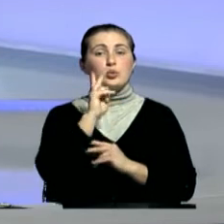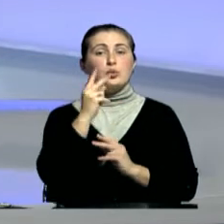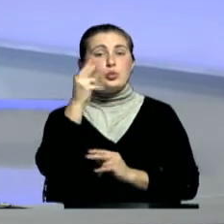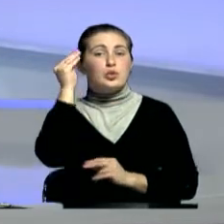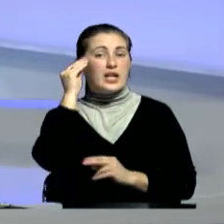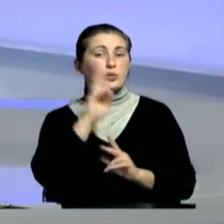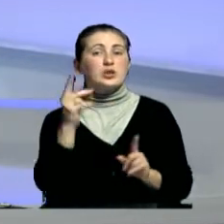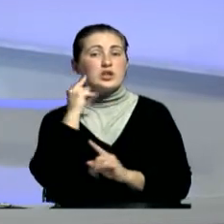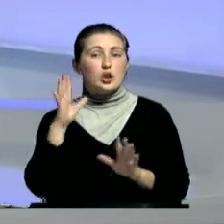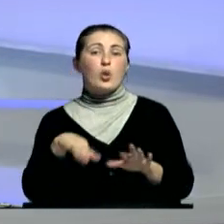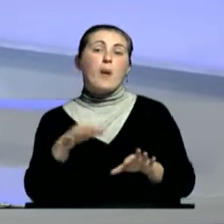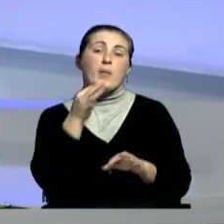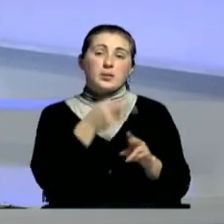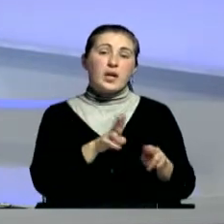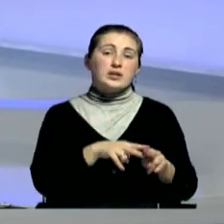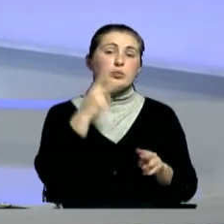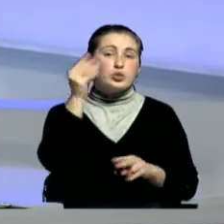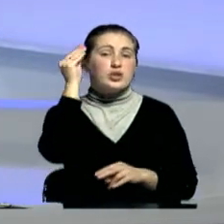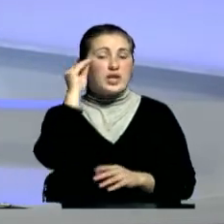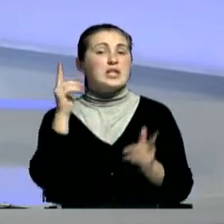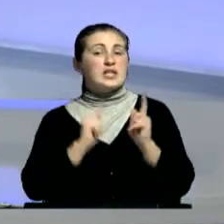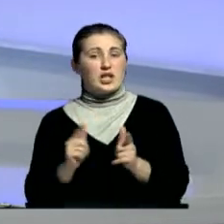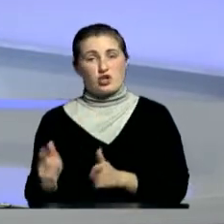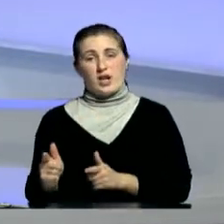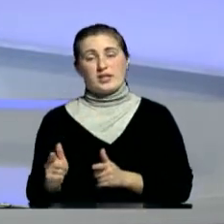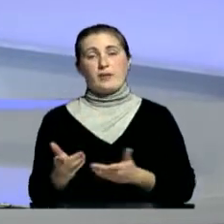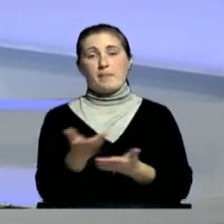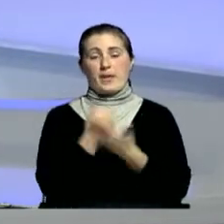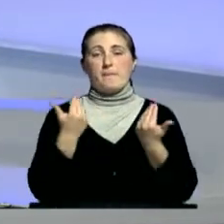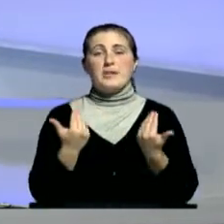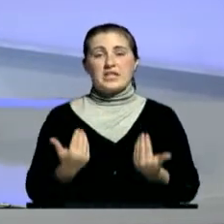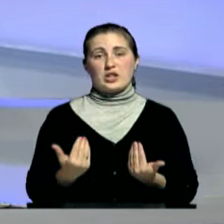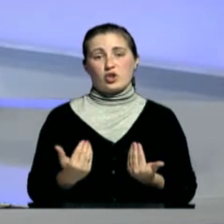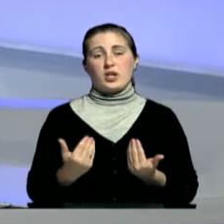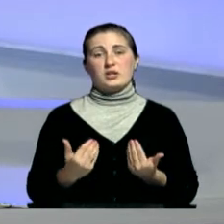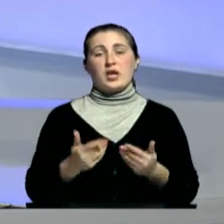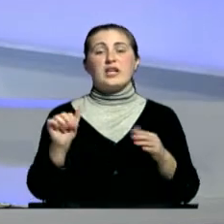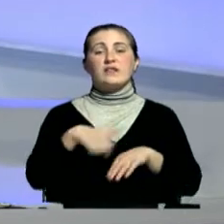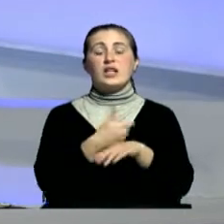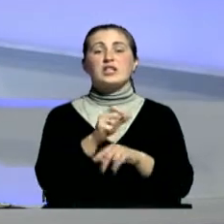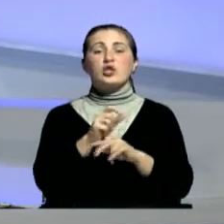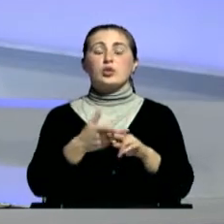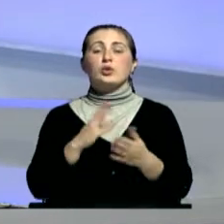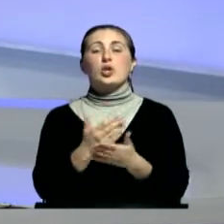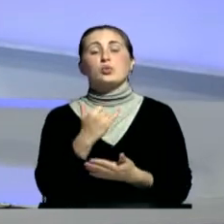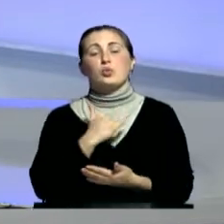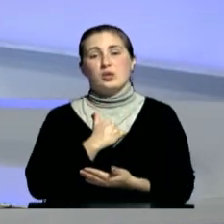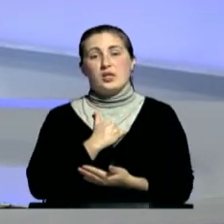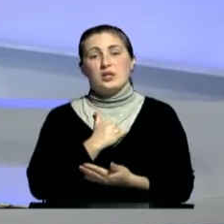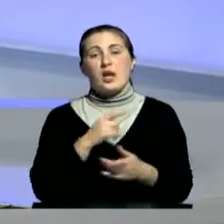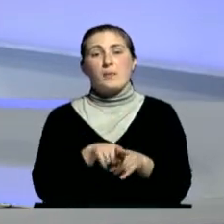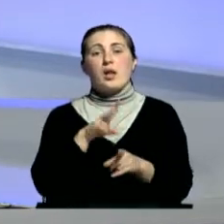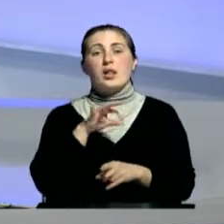слышит, но потом он с этой точкой зрения соглашается. Мы сейчас, основная задача, которая есть у нас, как у